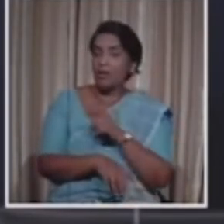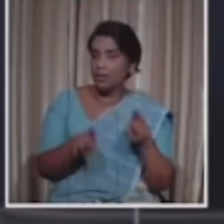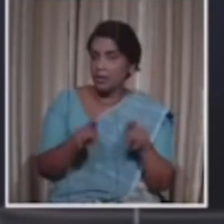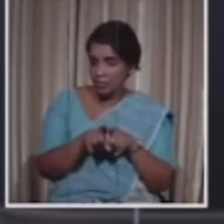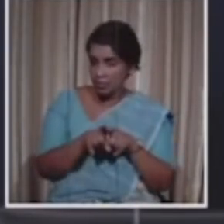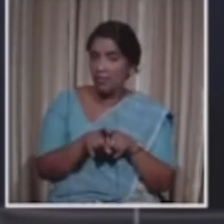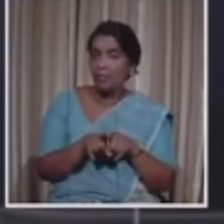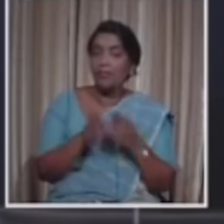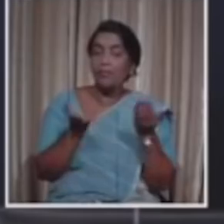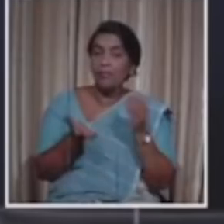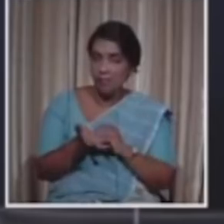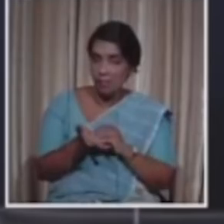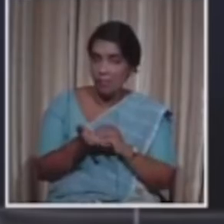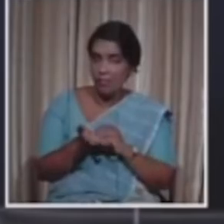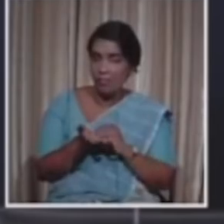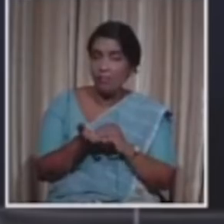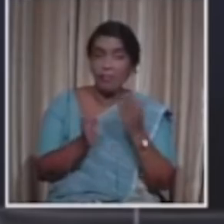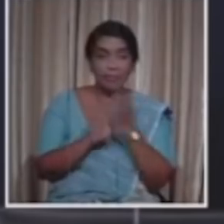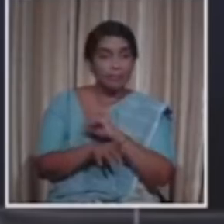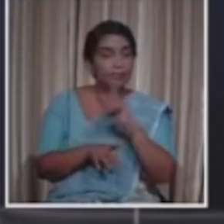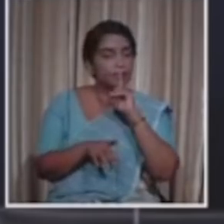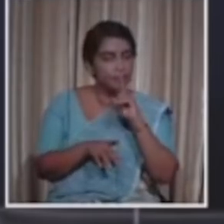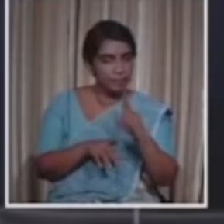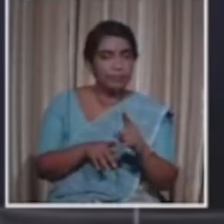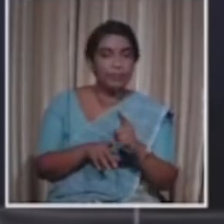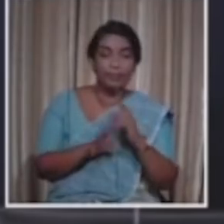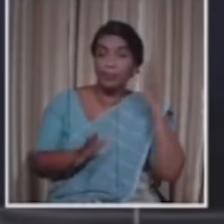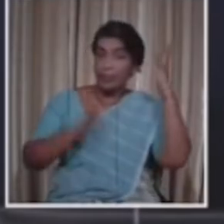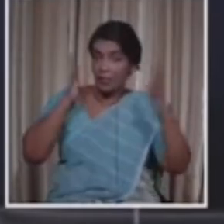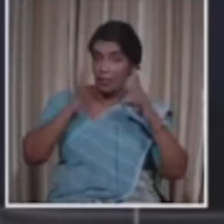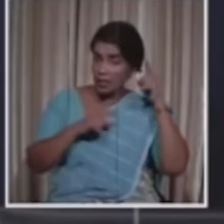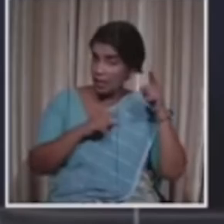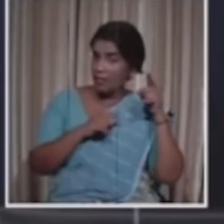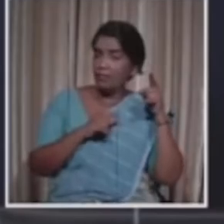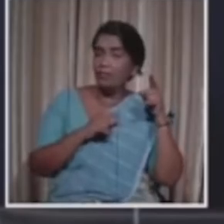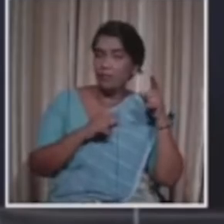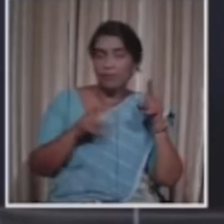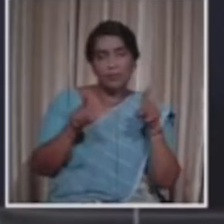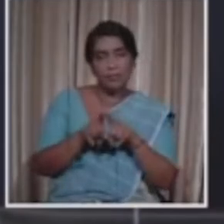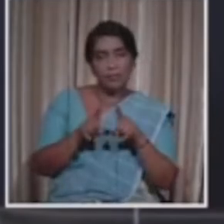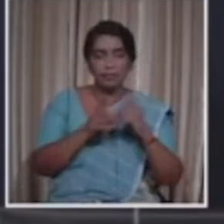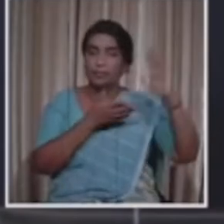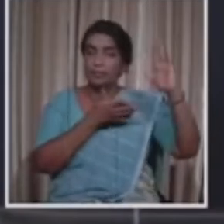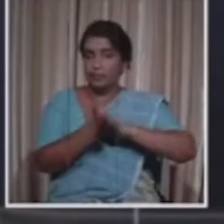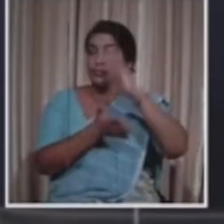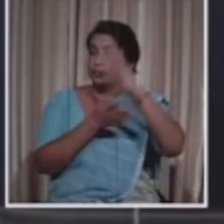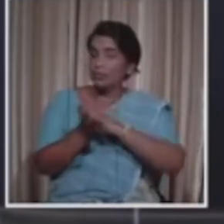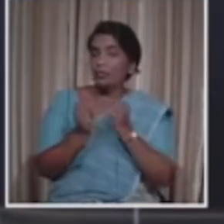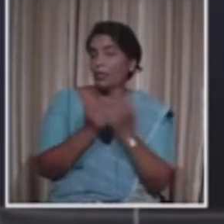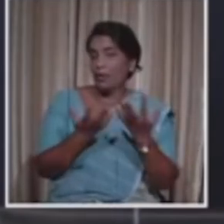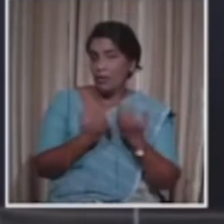ඊළඟට අර මම මුලින් කිව්වාගේ ජාත්‍යන්තර වශයෙන් අපි සහයෝගය ලබා ගන්න වැඩපිළිවෙලකට යන්න